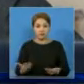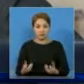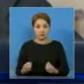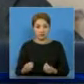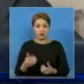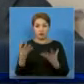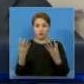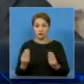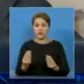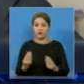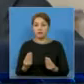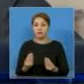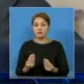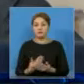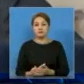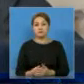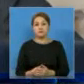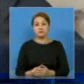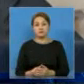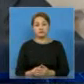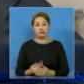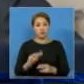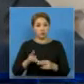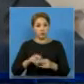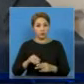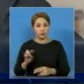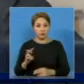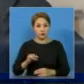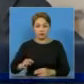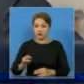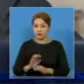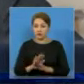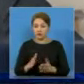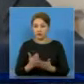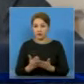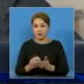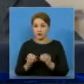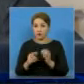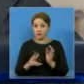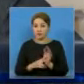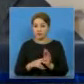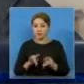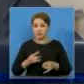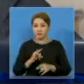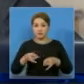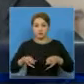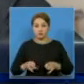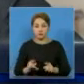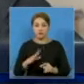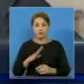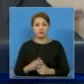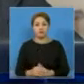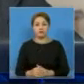күні бүгінгі күнге дейін осы тек Оймауыт елді мекенінің өзінде 18 сәби дүниеге келген. 18